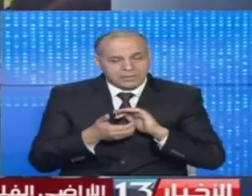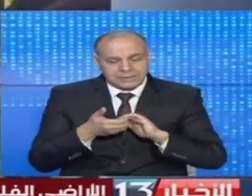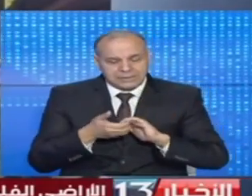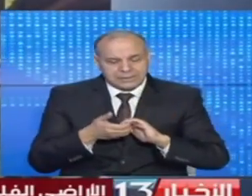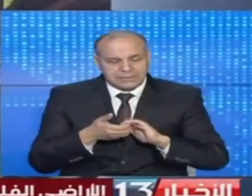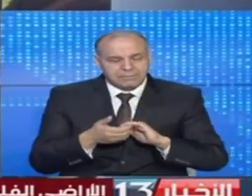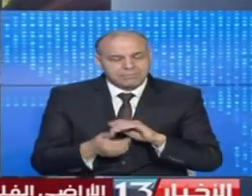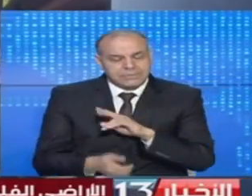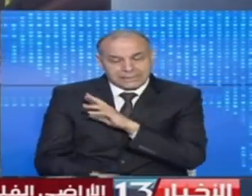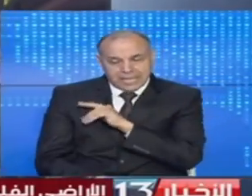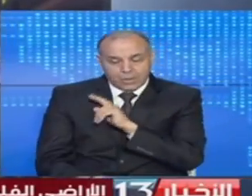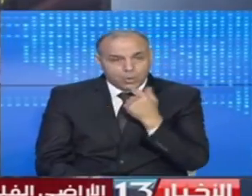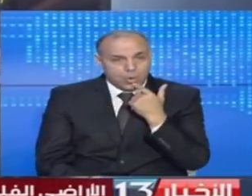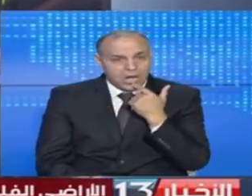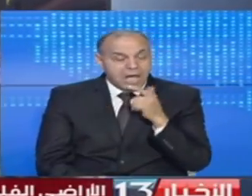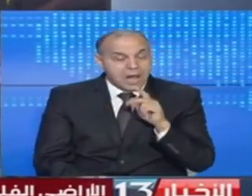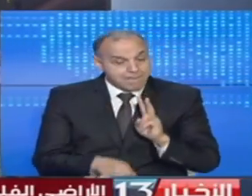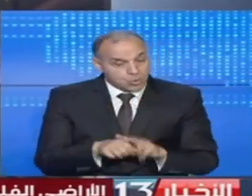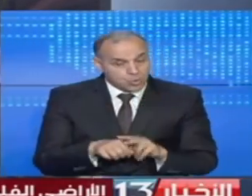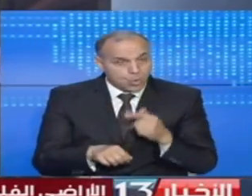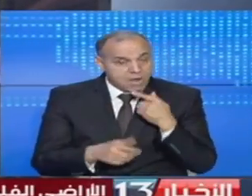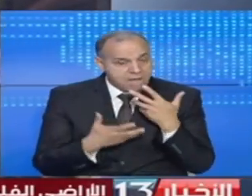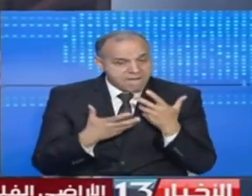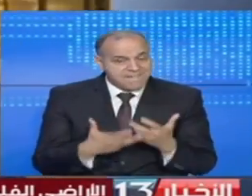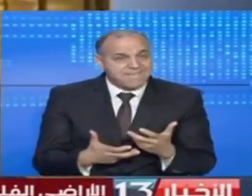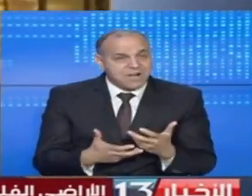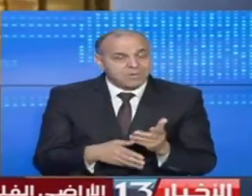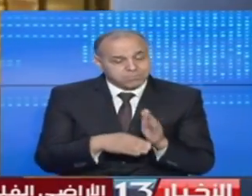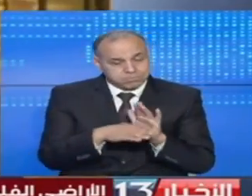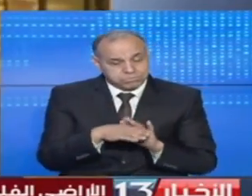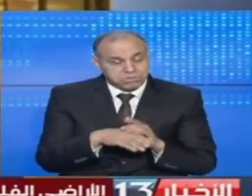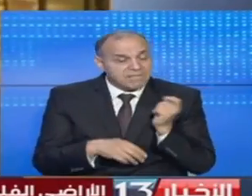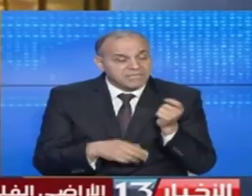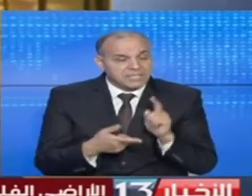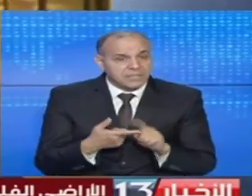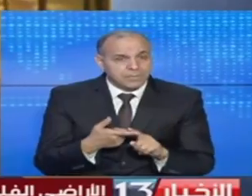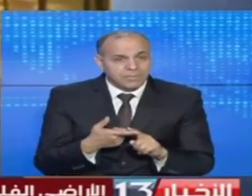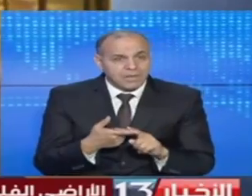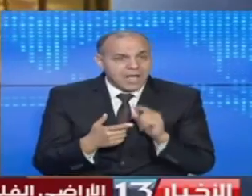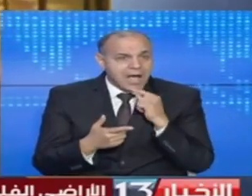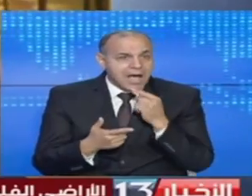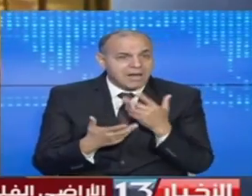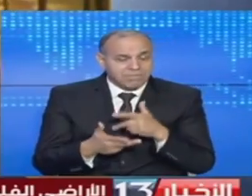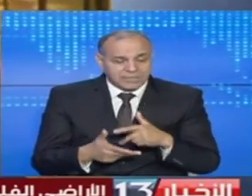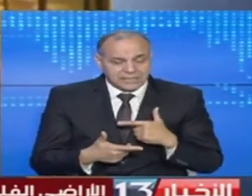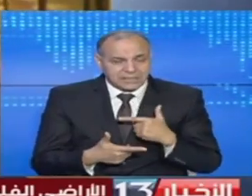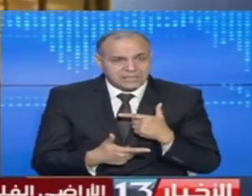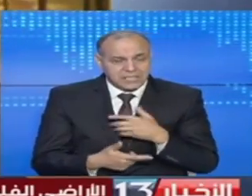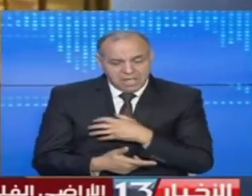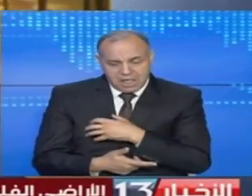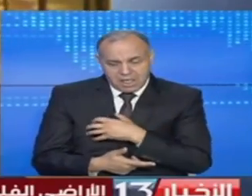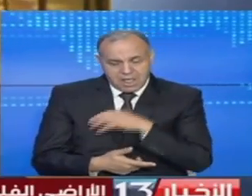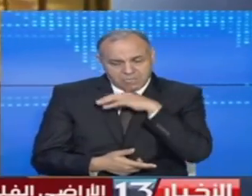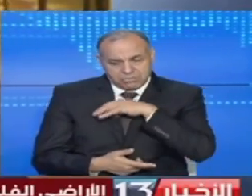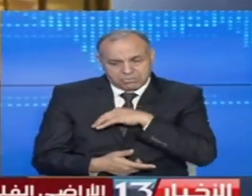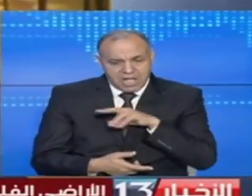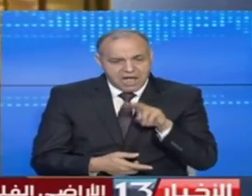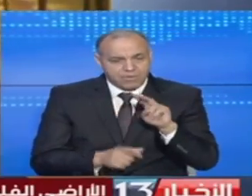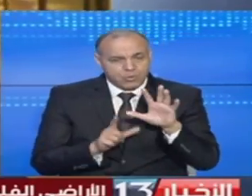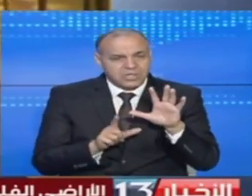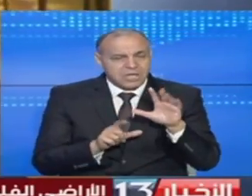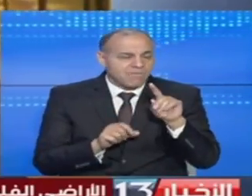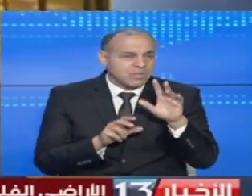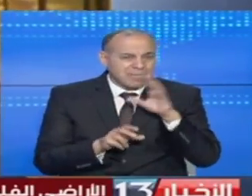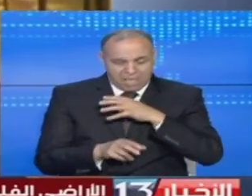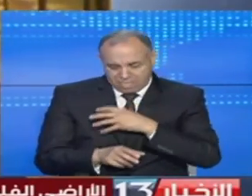التحرير الفلسطينيه ان عريقات كان بحاجه الى رعايه عاجله لانه يعيش بيئه مزروعه منذ الفين وسبعه